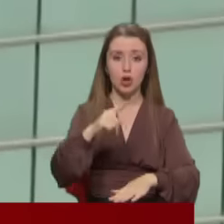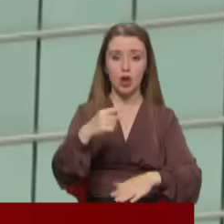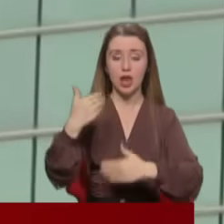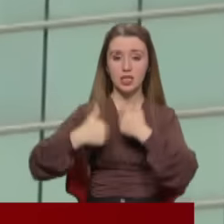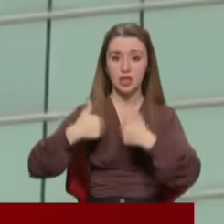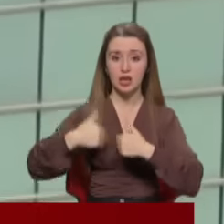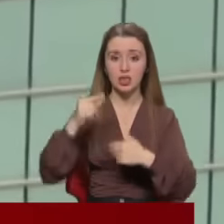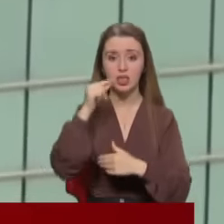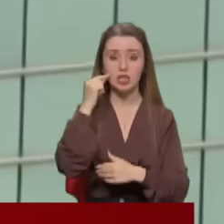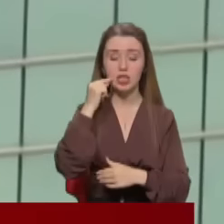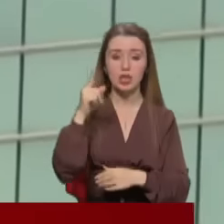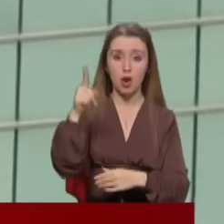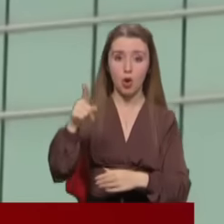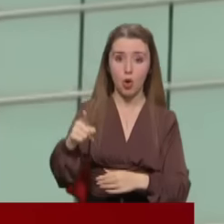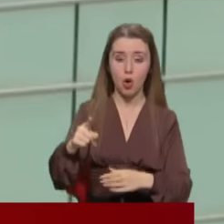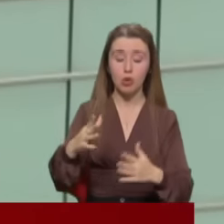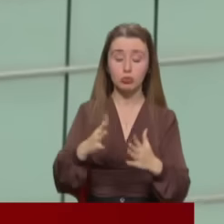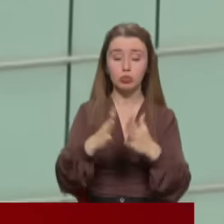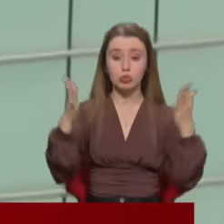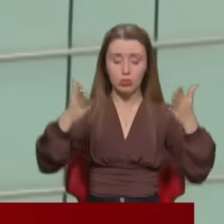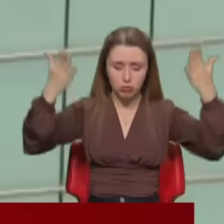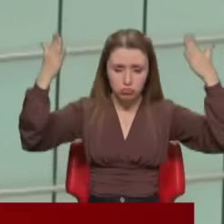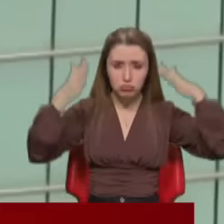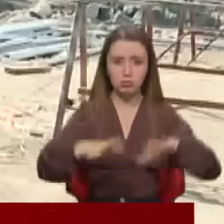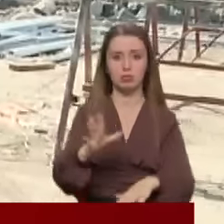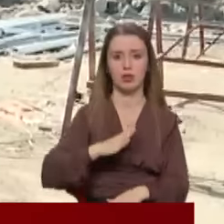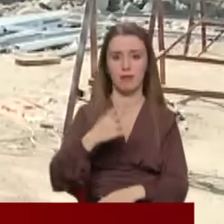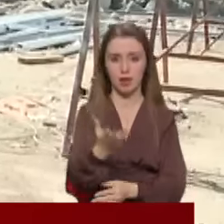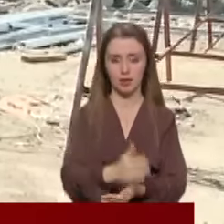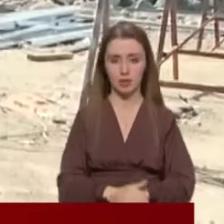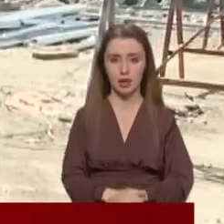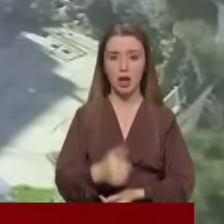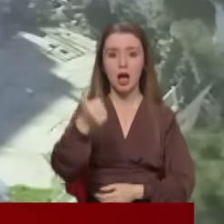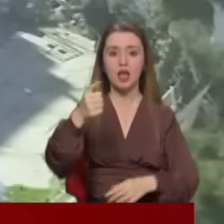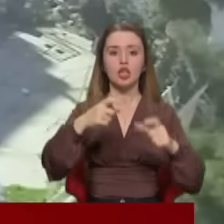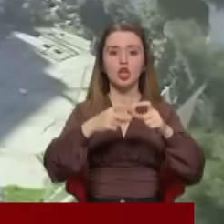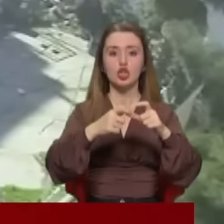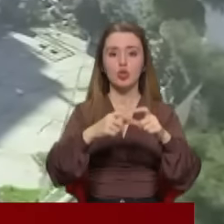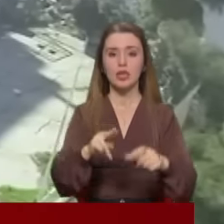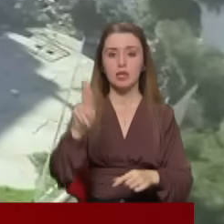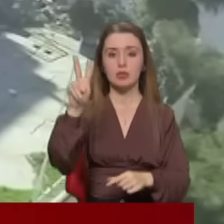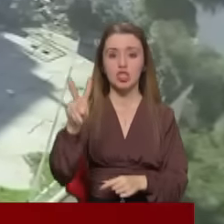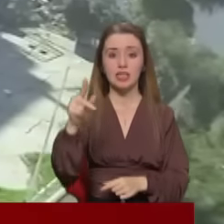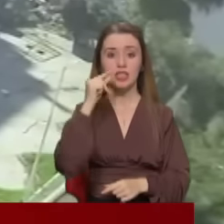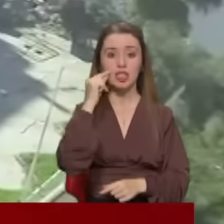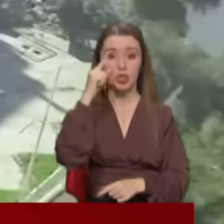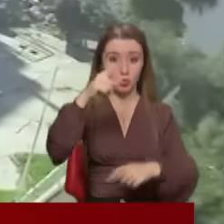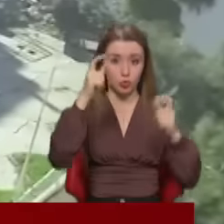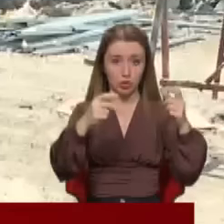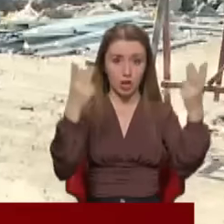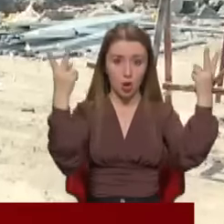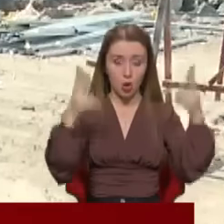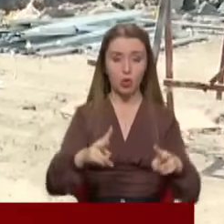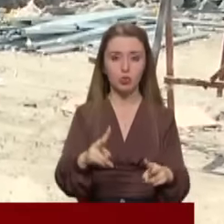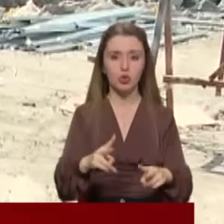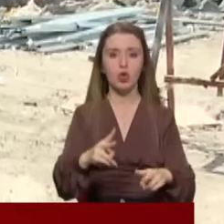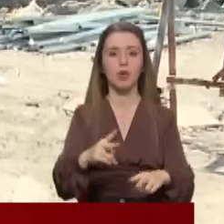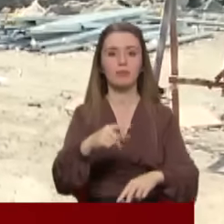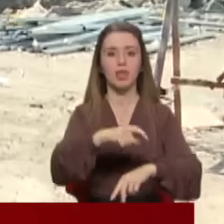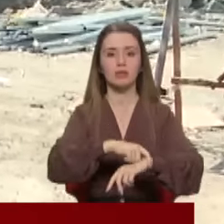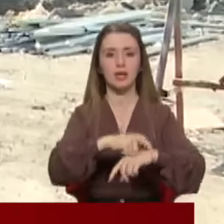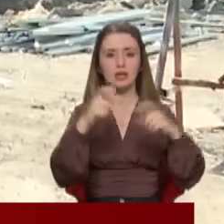hastaneye koşanların da karşılarında koca bir enkaz vardı. 6 Şubat'ta 72 kişiye mezar olan Hatay Devlet